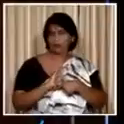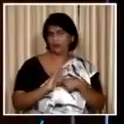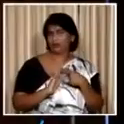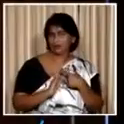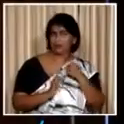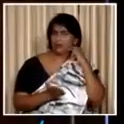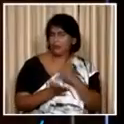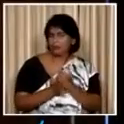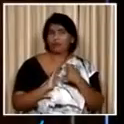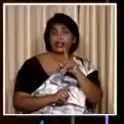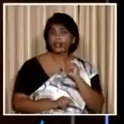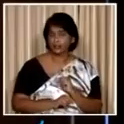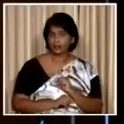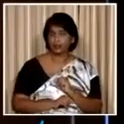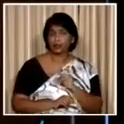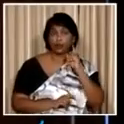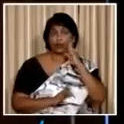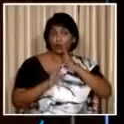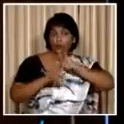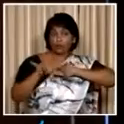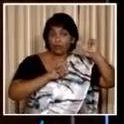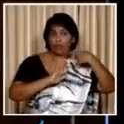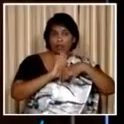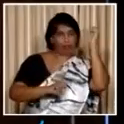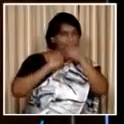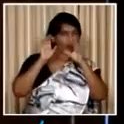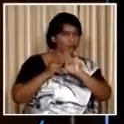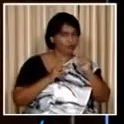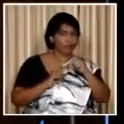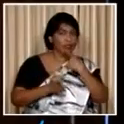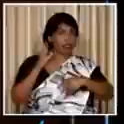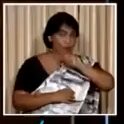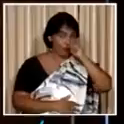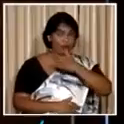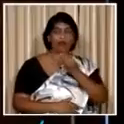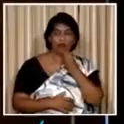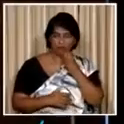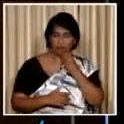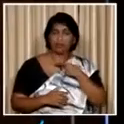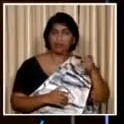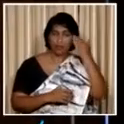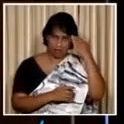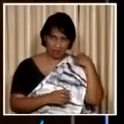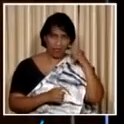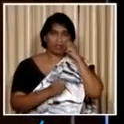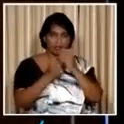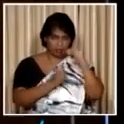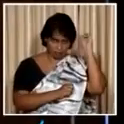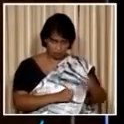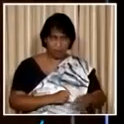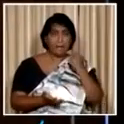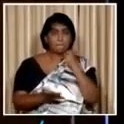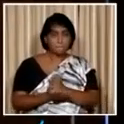මේම අමාරු වැඩලා දෙදී මු මොනවද කියන්නේ පිටරට ඇවිත් කියනවා ලංකාවට සල්ලි එවන්න එපා දේශපාලඥ හොරා කරනවා කියලා මං ආන්නේ උගේ අම්මටයි තාත්තටයි වෙන සල්ලි